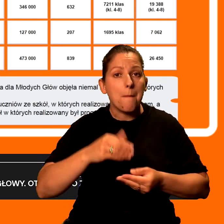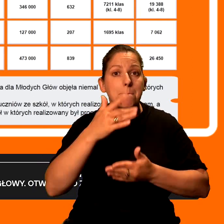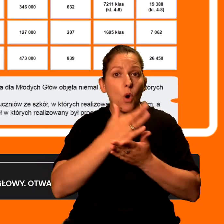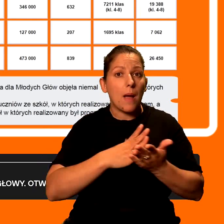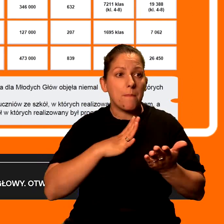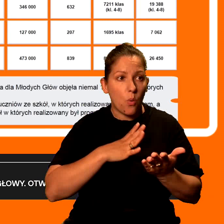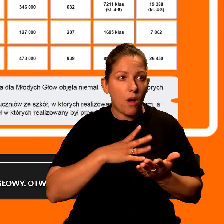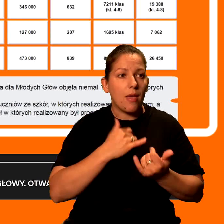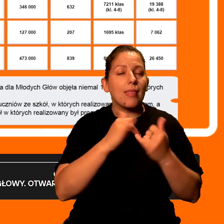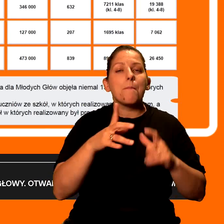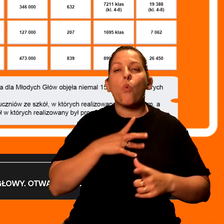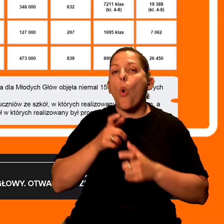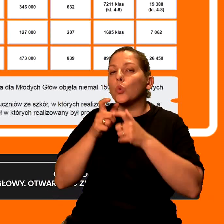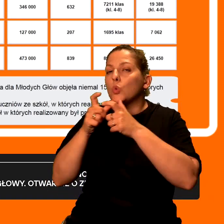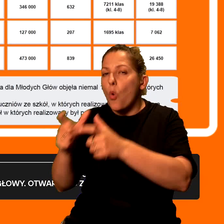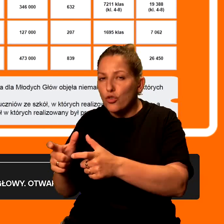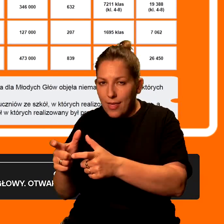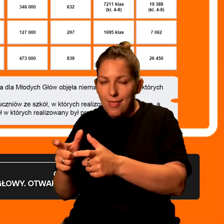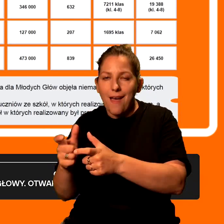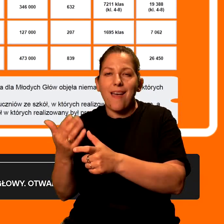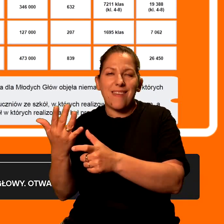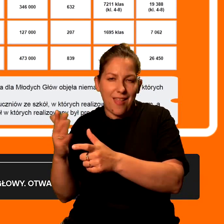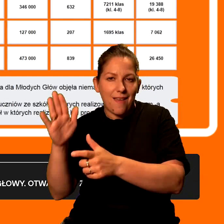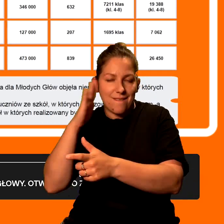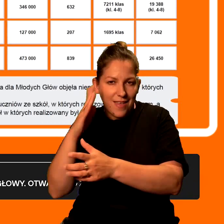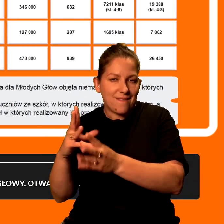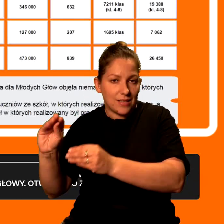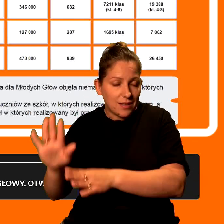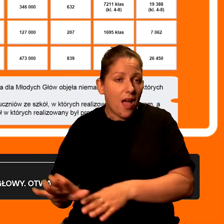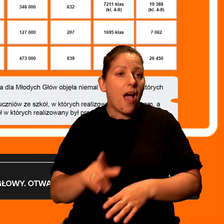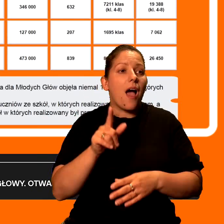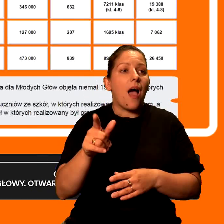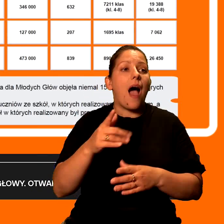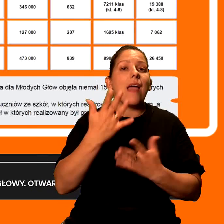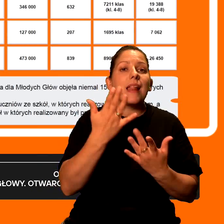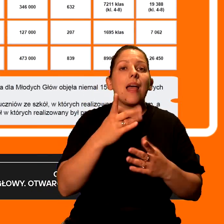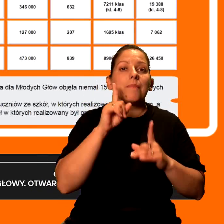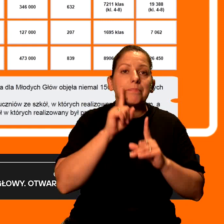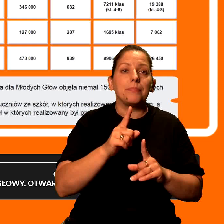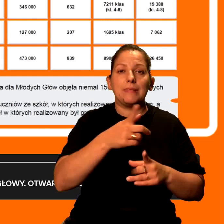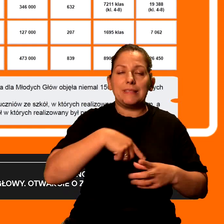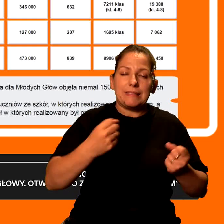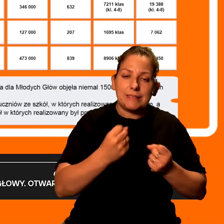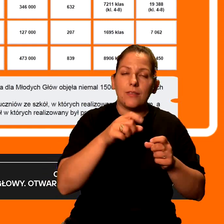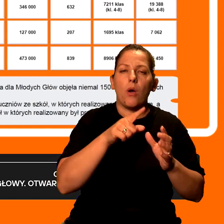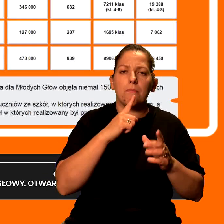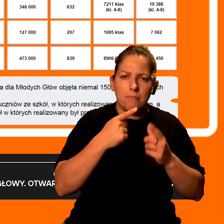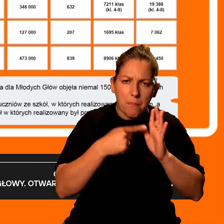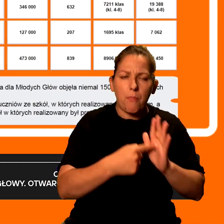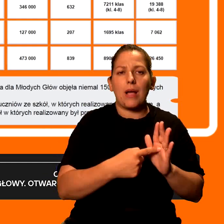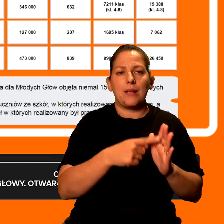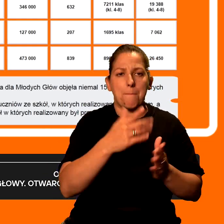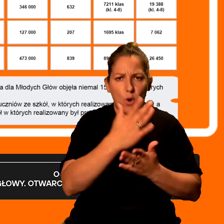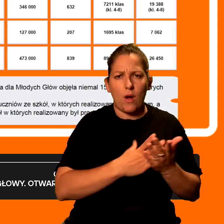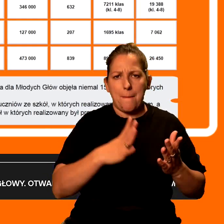Bo czym innym były zgłoszenia, było jakby wiele różnych, można powiedzieć, baz wiedzy o tym, ile jest szkół w programie, ale myśmy się starali jakby udowodnić, że tam program